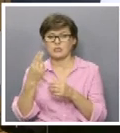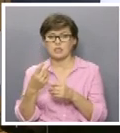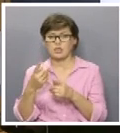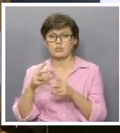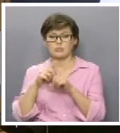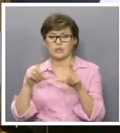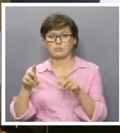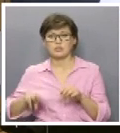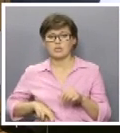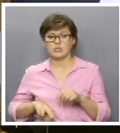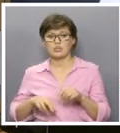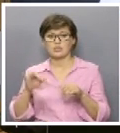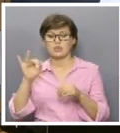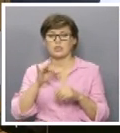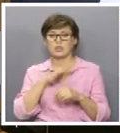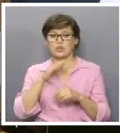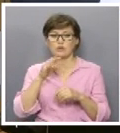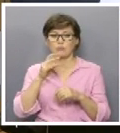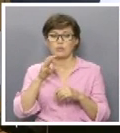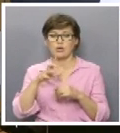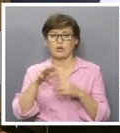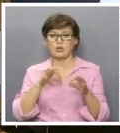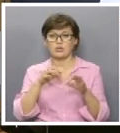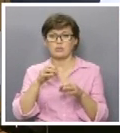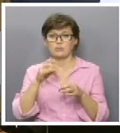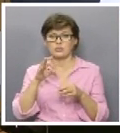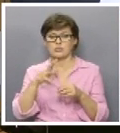департамент директоры және де жоба менеджері Жұлдыз Егенов.